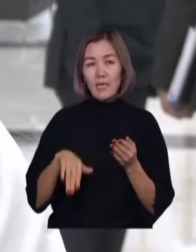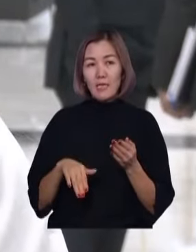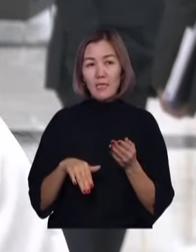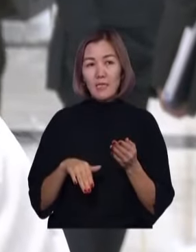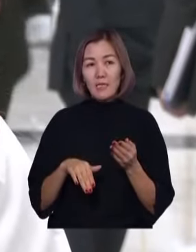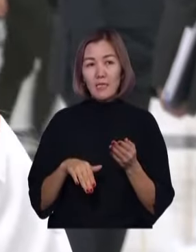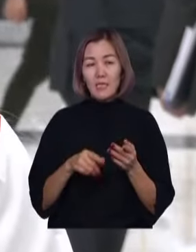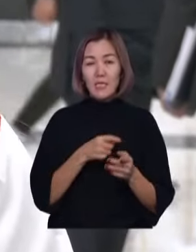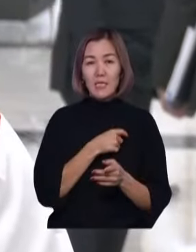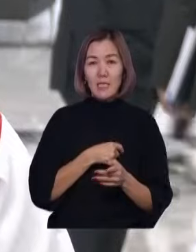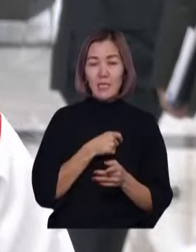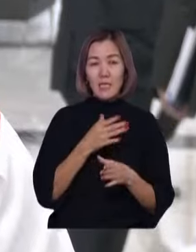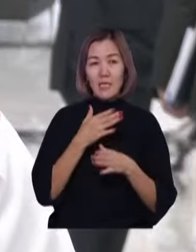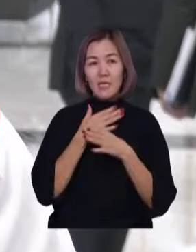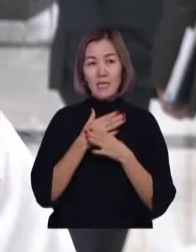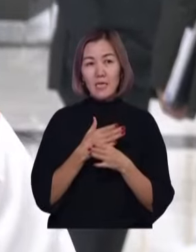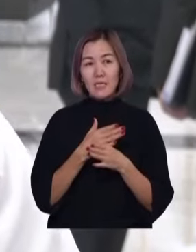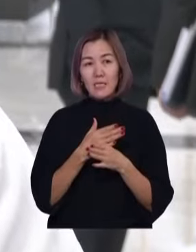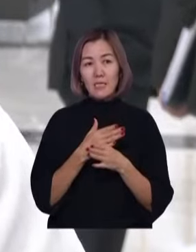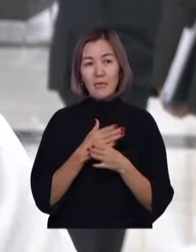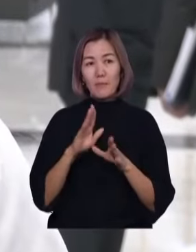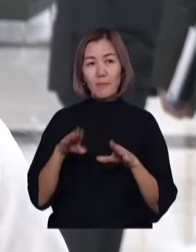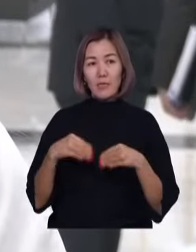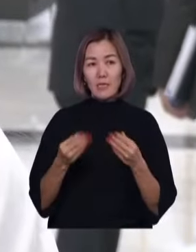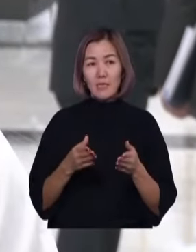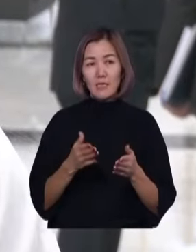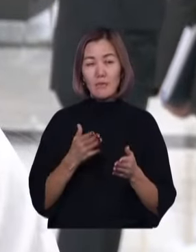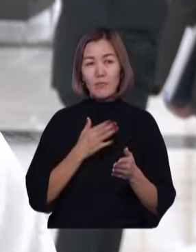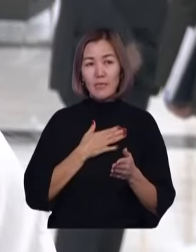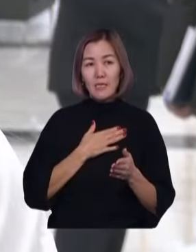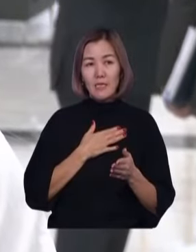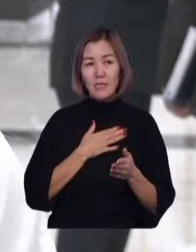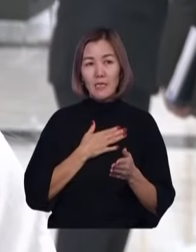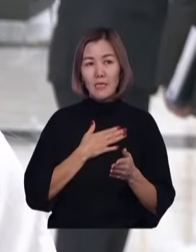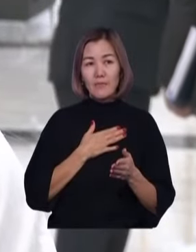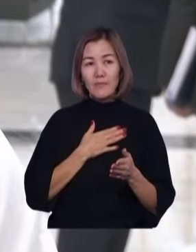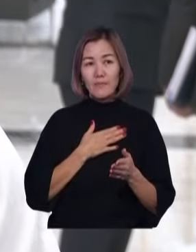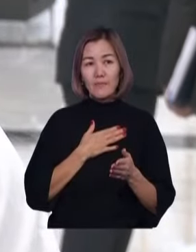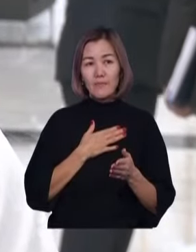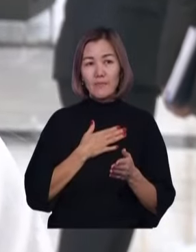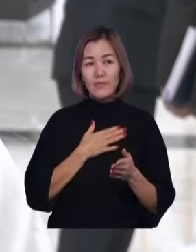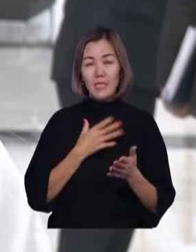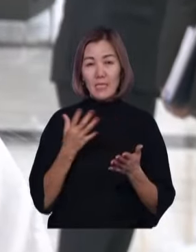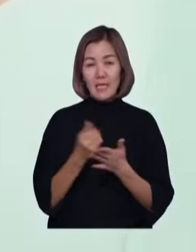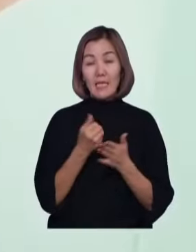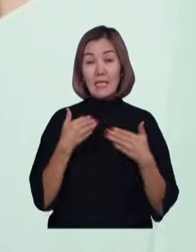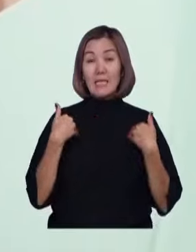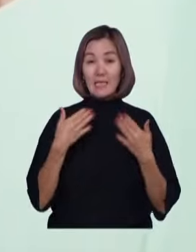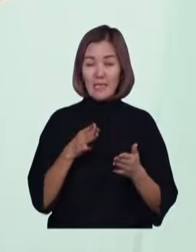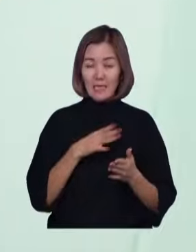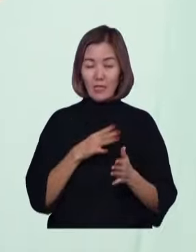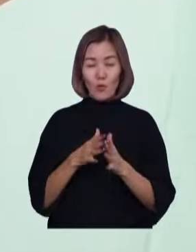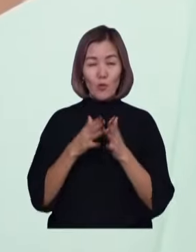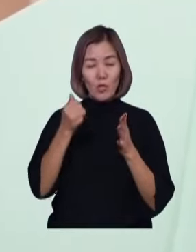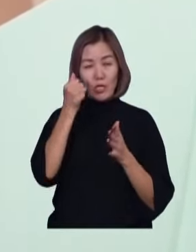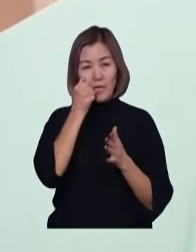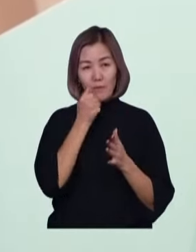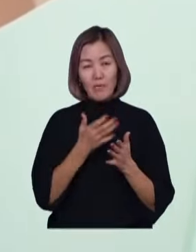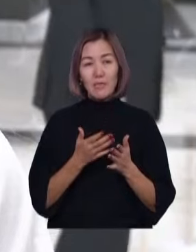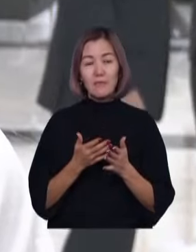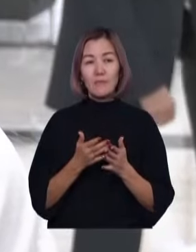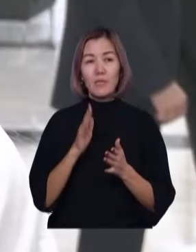директ тренерлердің арқасында тренерге передать етіп, оның бәрін бізге жолдаған болатын. Оның бәріне көп-көп рахмет айтамыз.